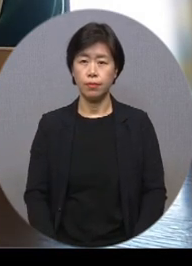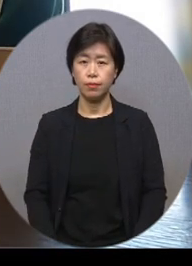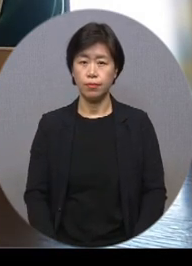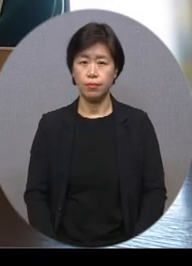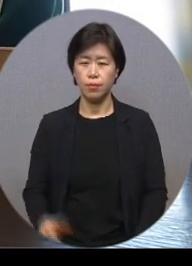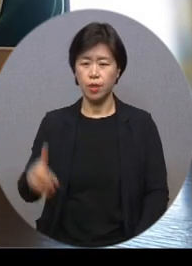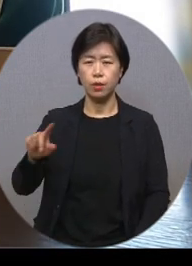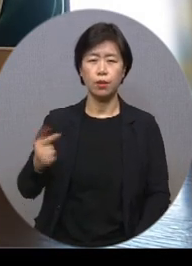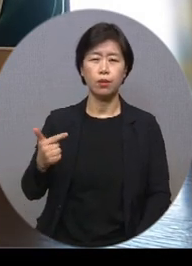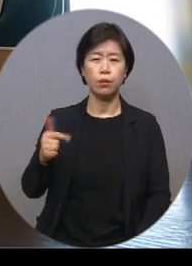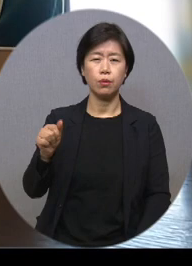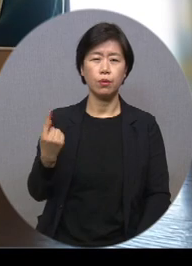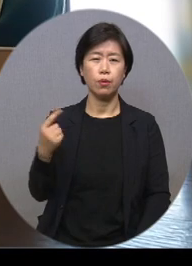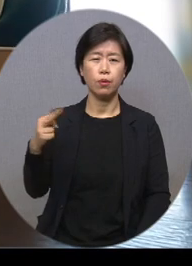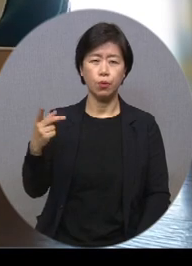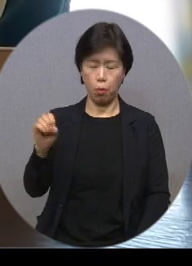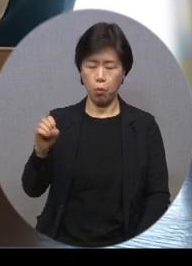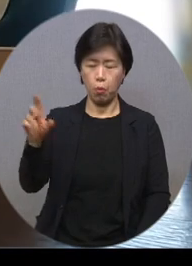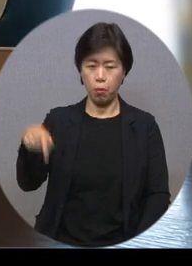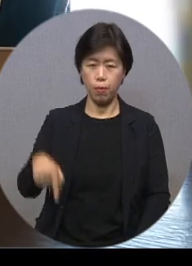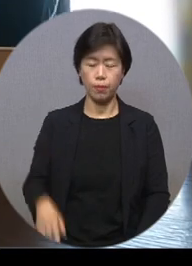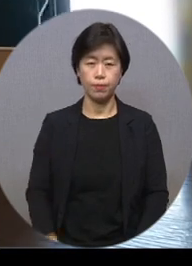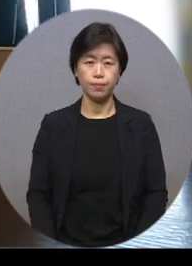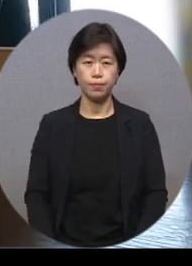천호동. 천호동에서 오셨어요?